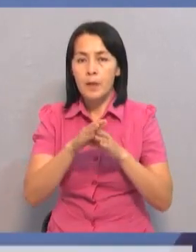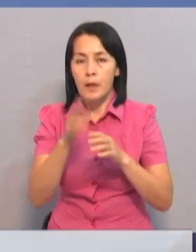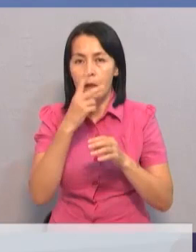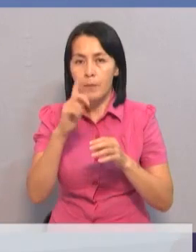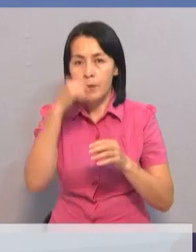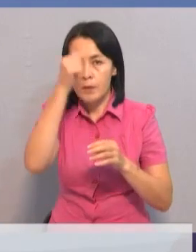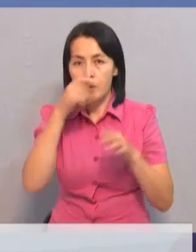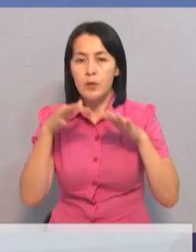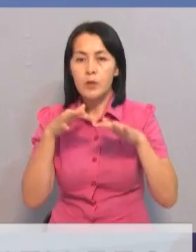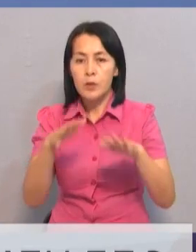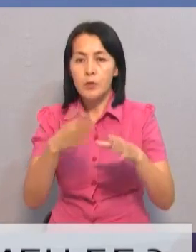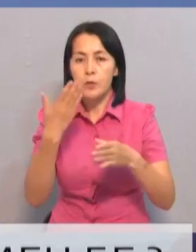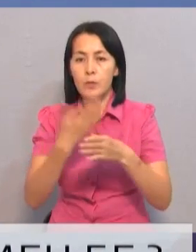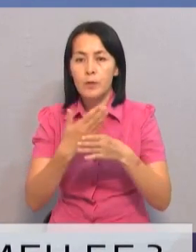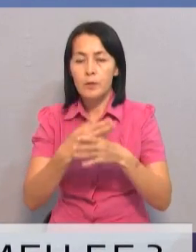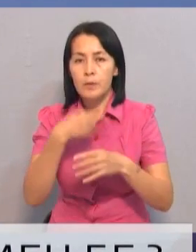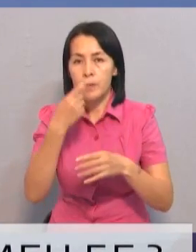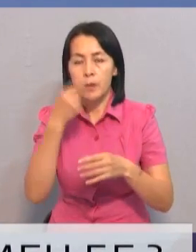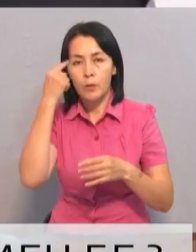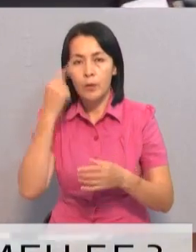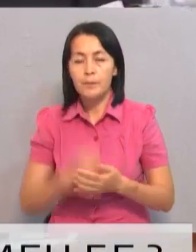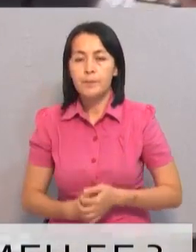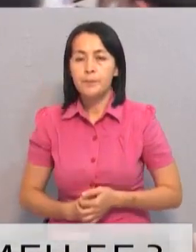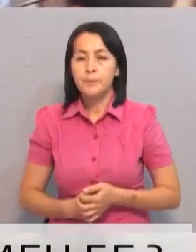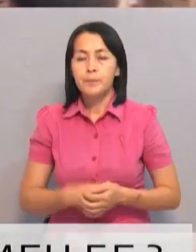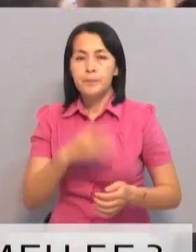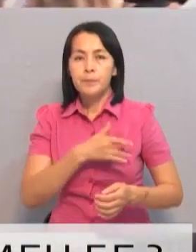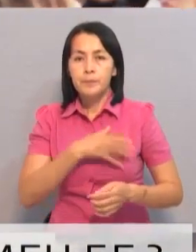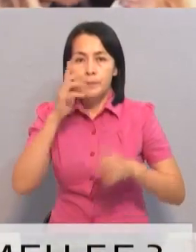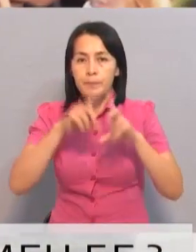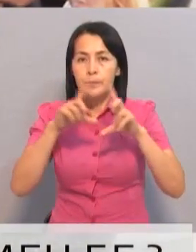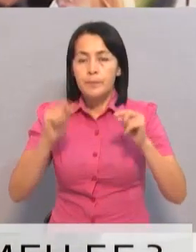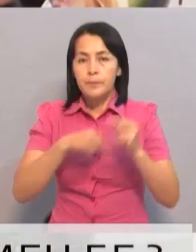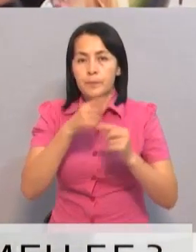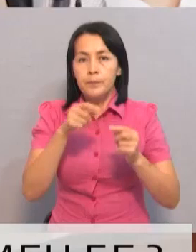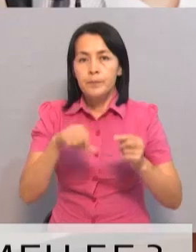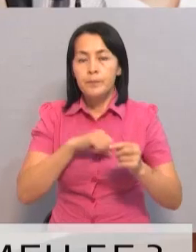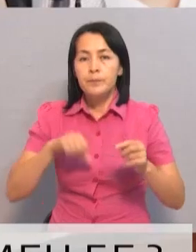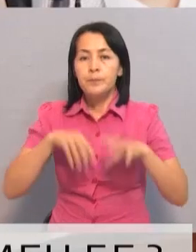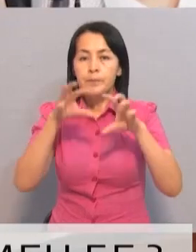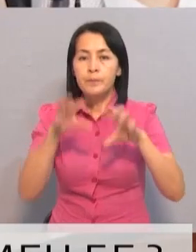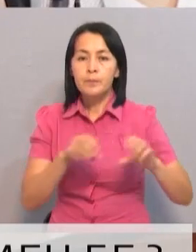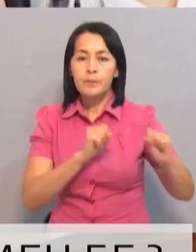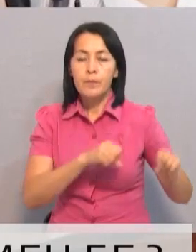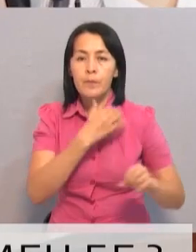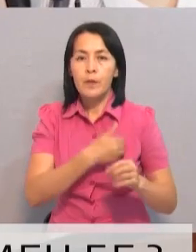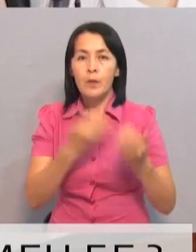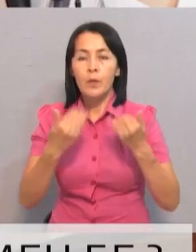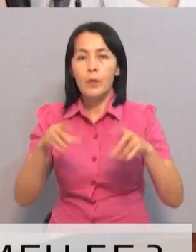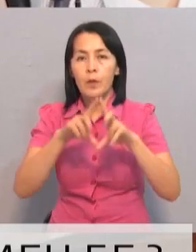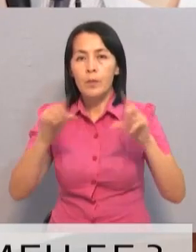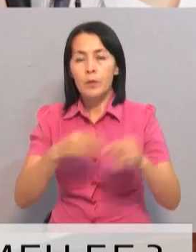бір жыл ішінде шешілуіне атсалсамыз деген ойдамын. Жеке мектептер кәсіпкер ретінде өз құқықтарын қорғағысы келеді, оған